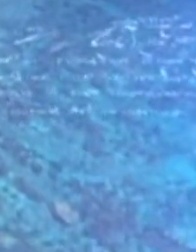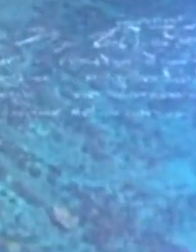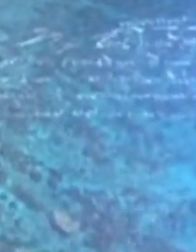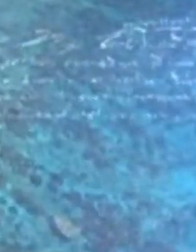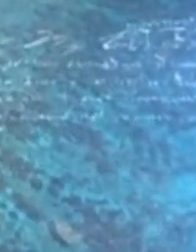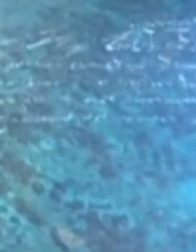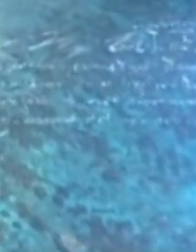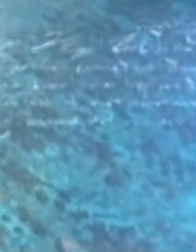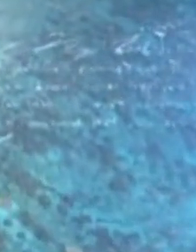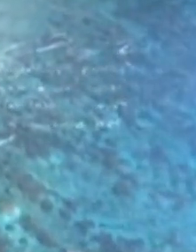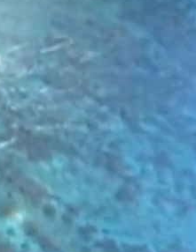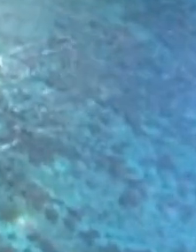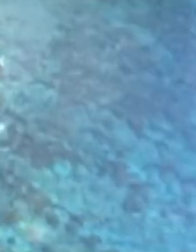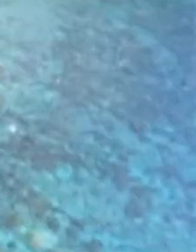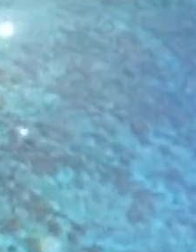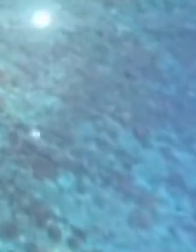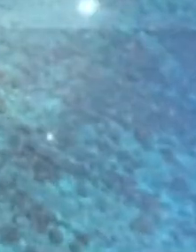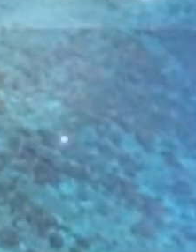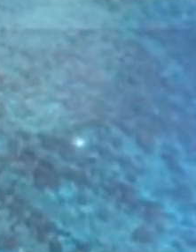ooooooooooooooooooooooooo